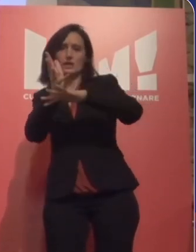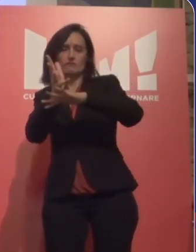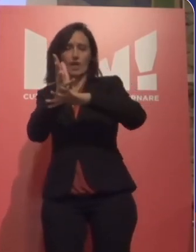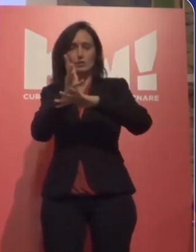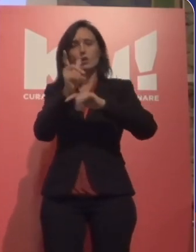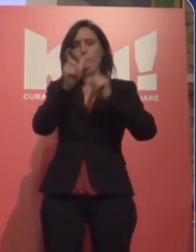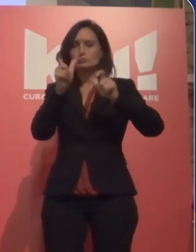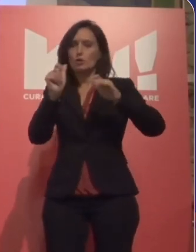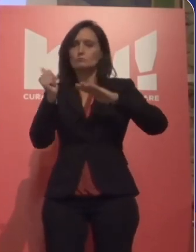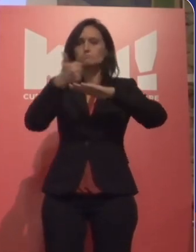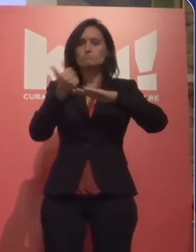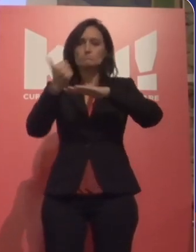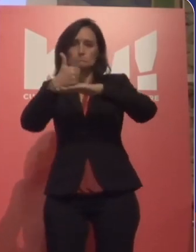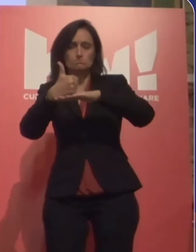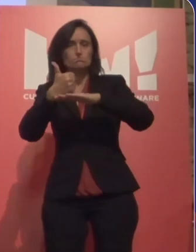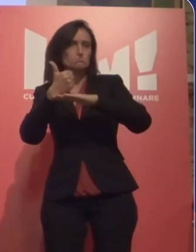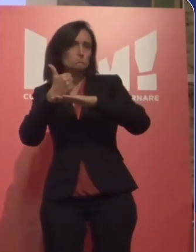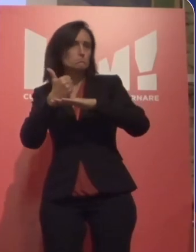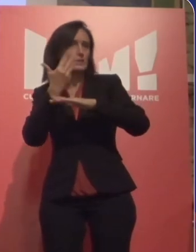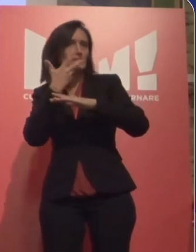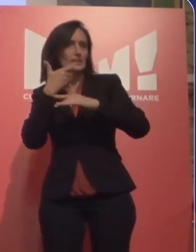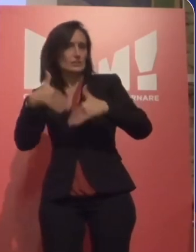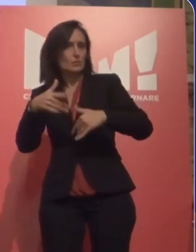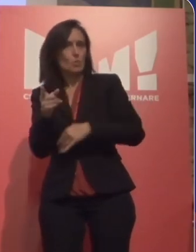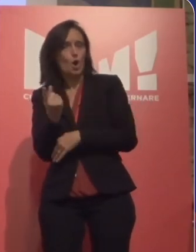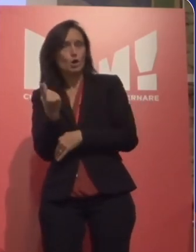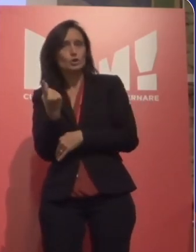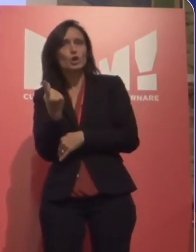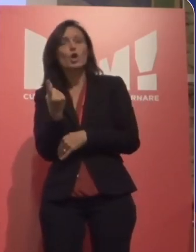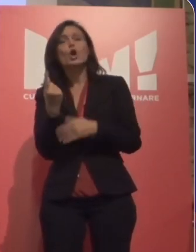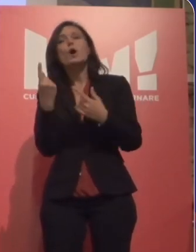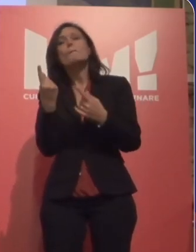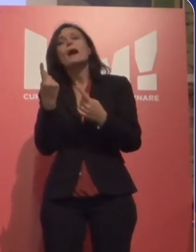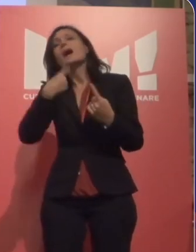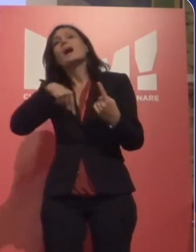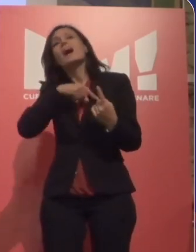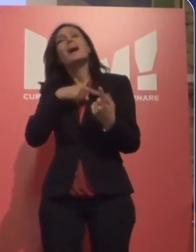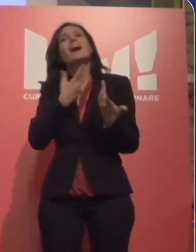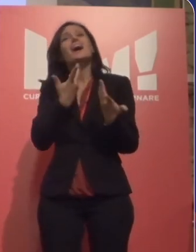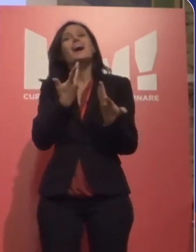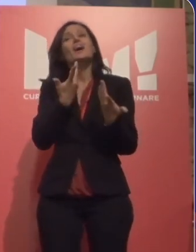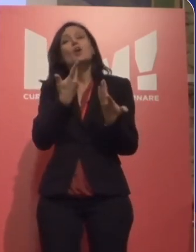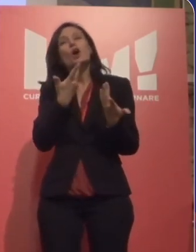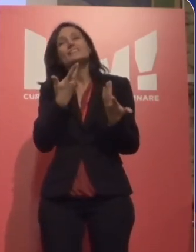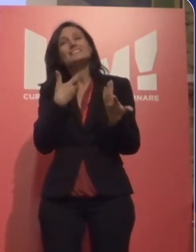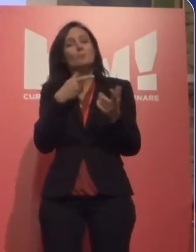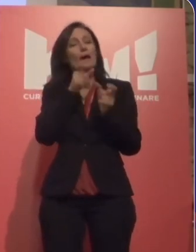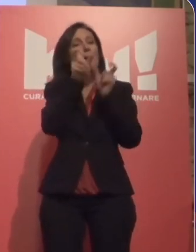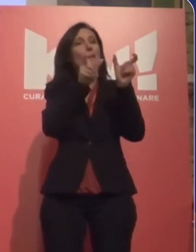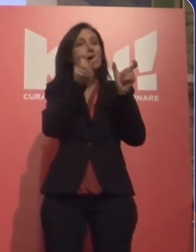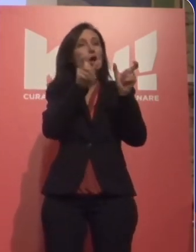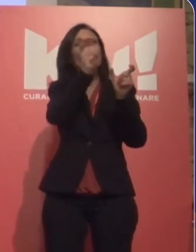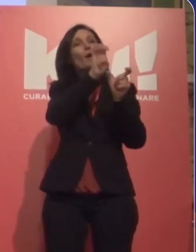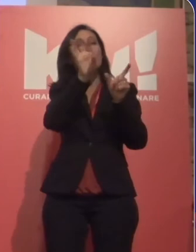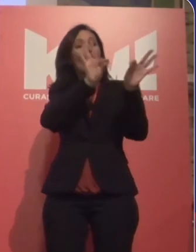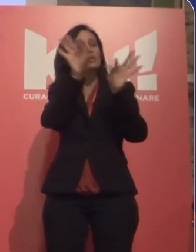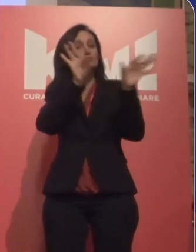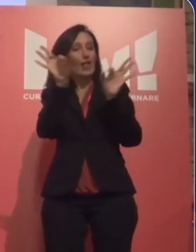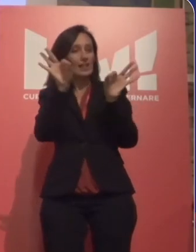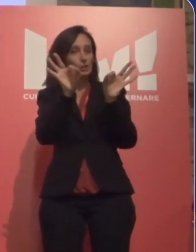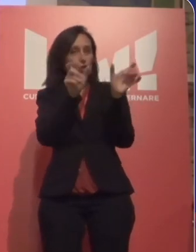ma io penso che abbiamo pensato poco al valore di quelle parole scelte a livello europeo next generation